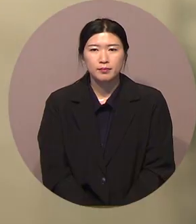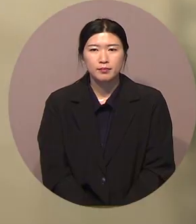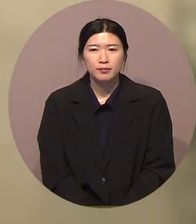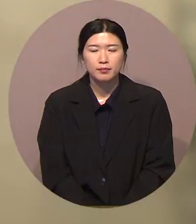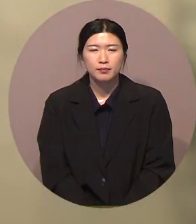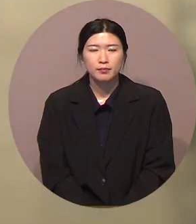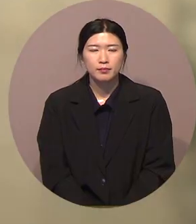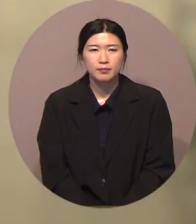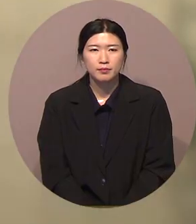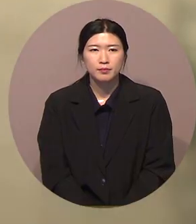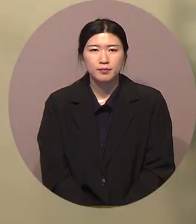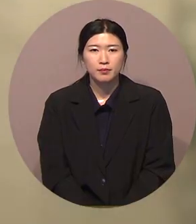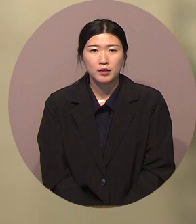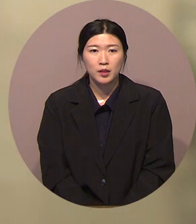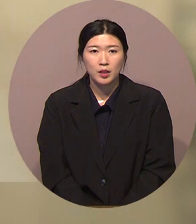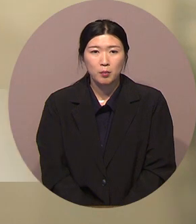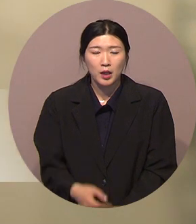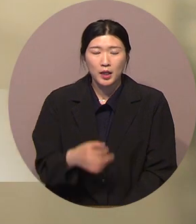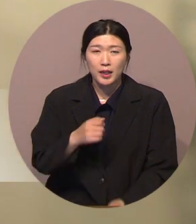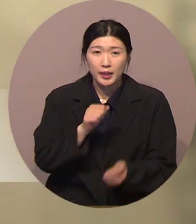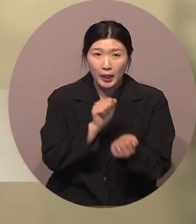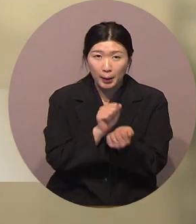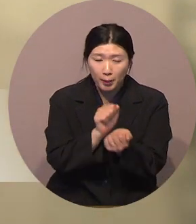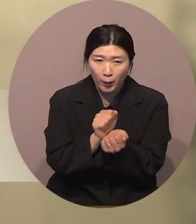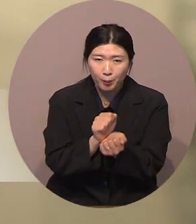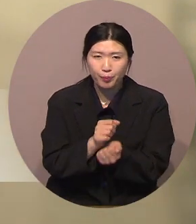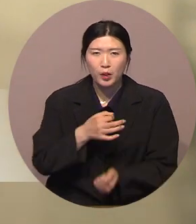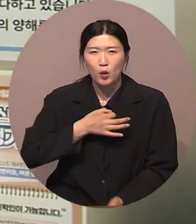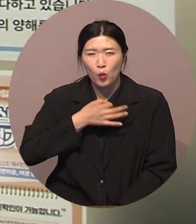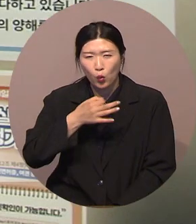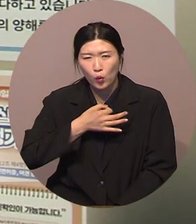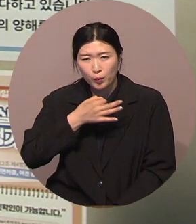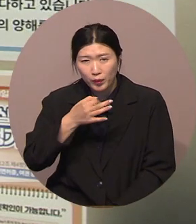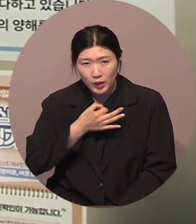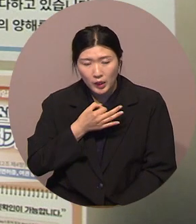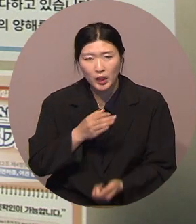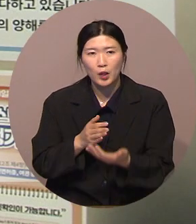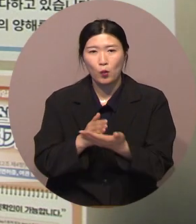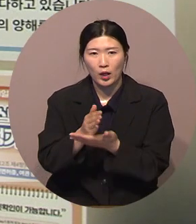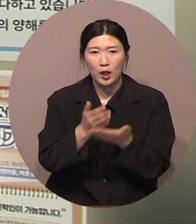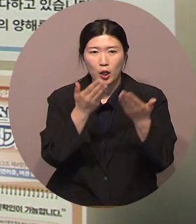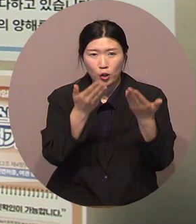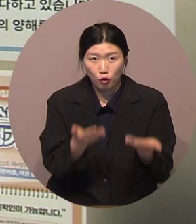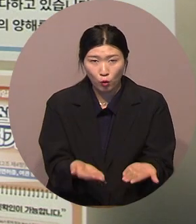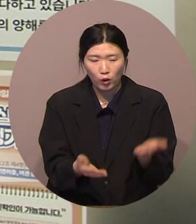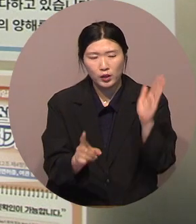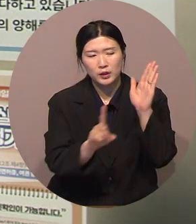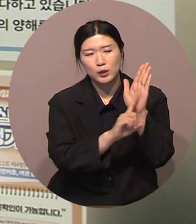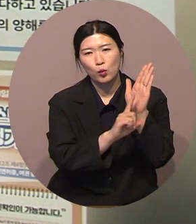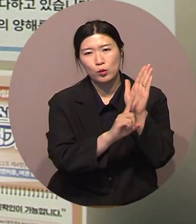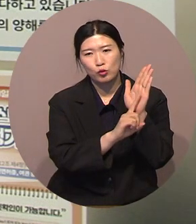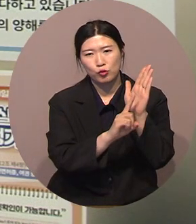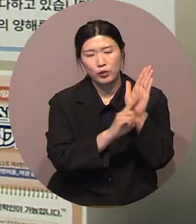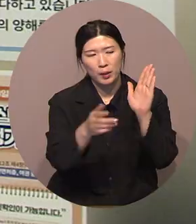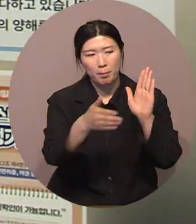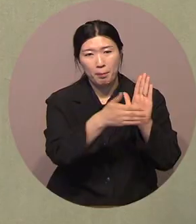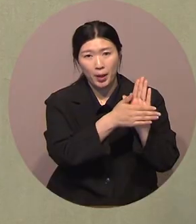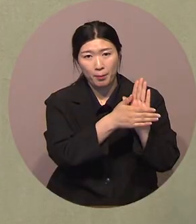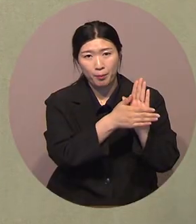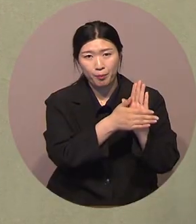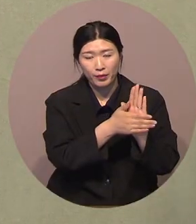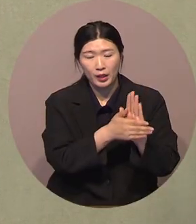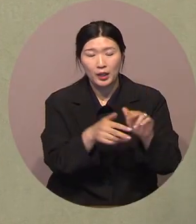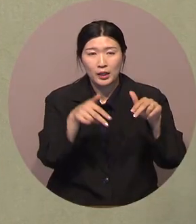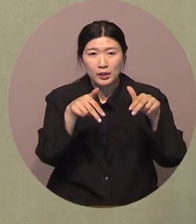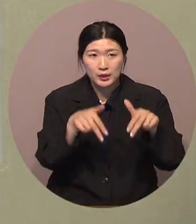기자입니다 감염과 호흡기 내과 등 충남대병원 곳곳에 휴진을 안내하는 게시물이 붙어 있습니다 교수 200 예순